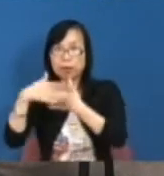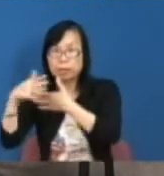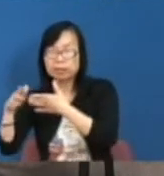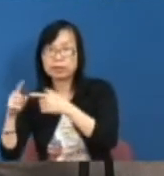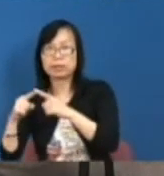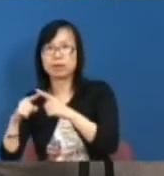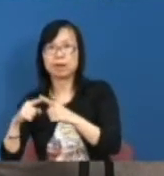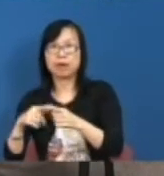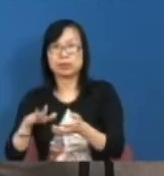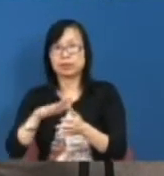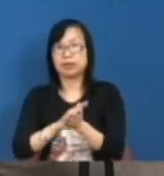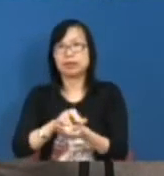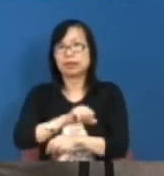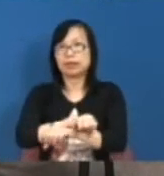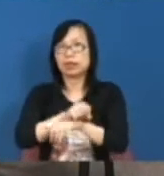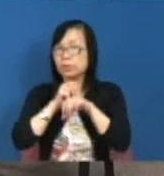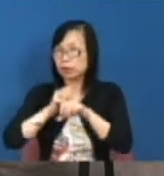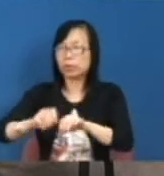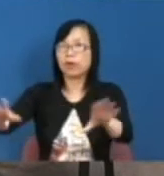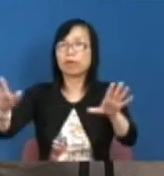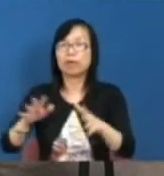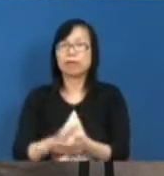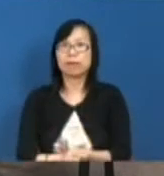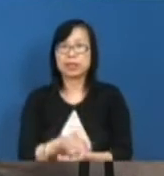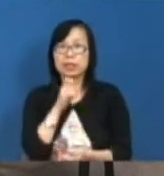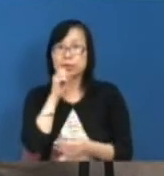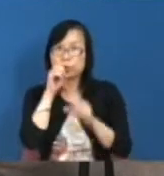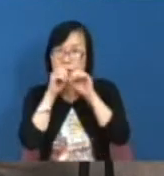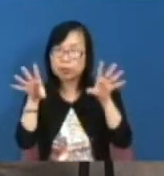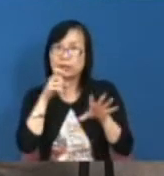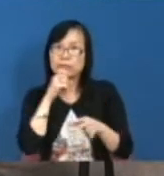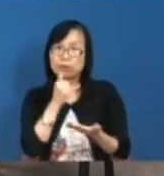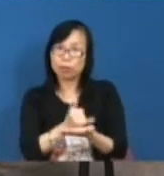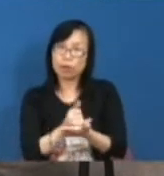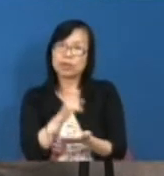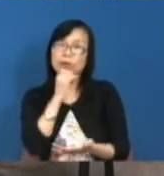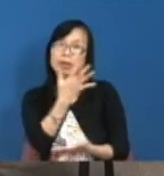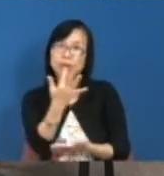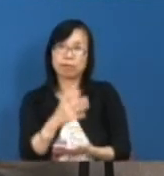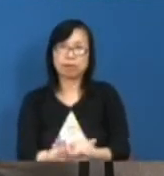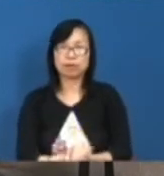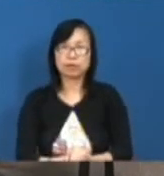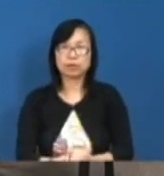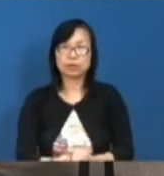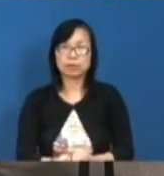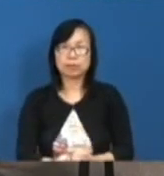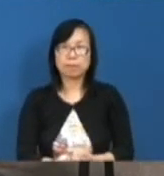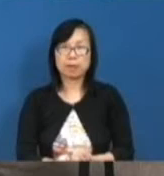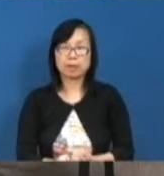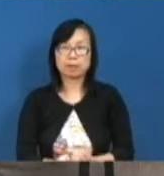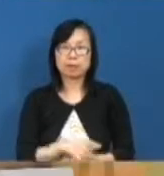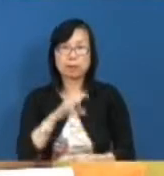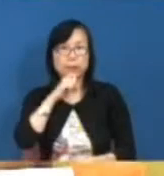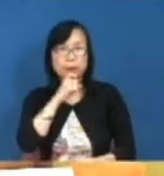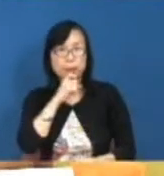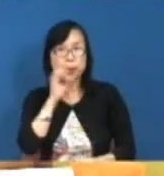即係疏導我哋咧？宣佈有幾多位？邊啲人可能已經冇辦法攞到籌，又冇辦法入去咧？或者你有冇考